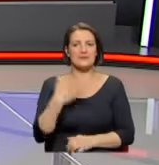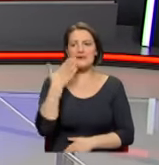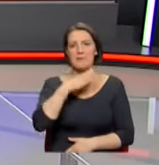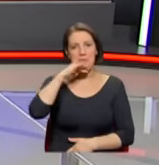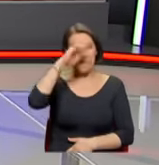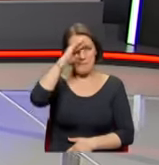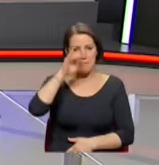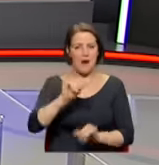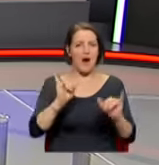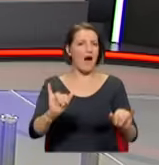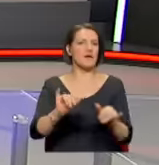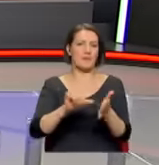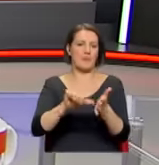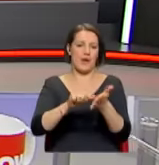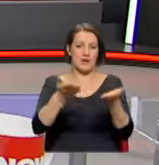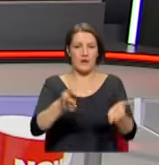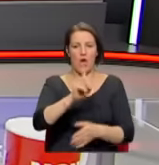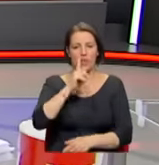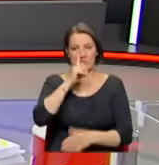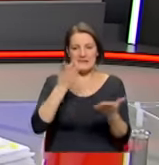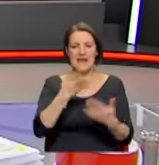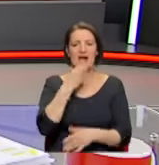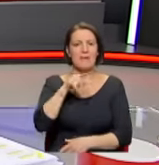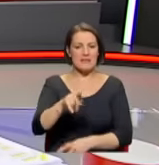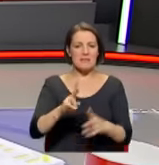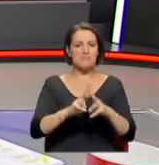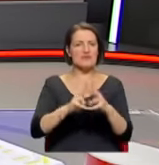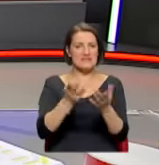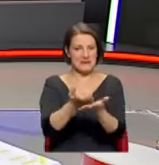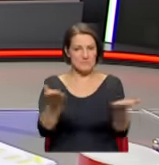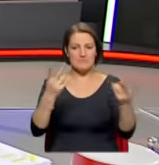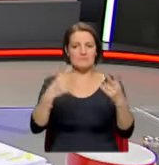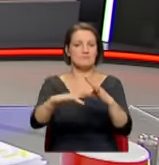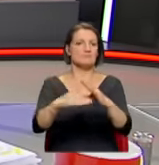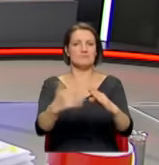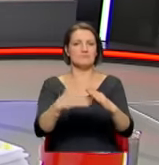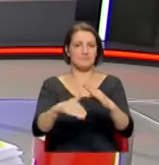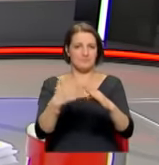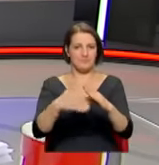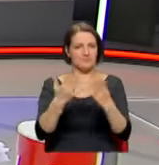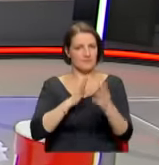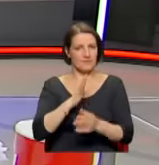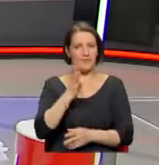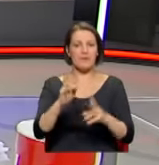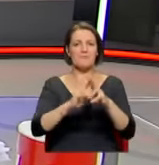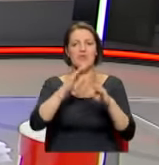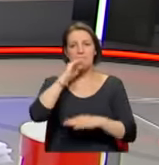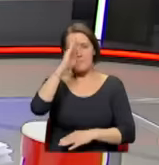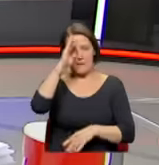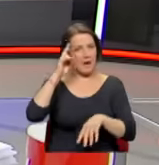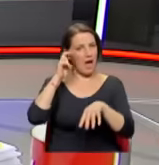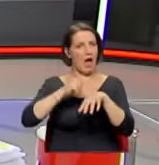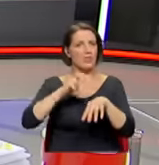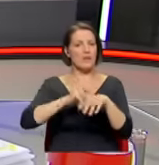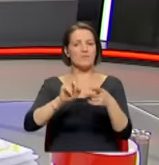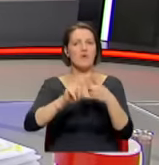Ramazan bayramıyla da aynı güne denk geldi. Emekli polislerimizden de mesajlar var. Polis bayramını da